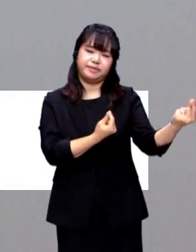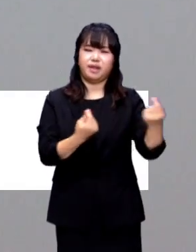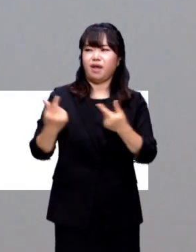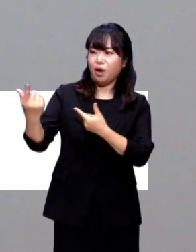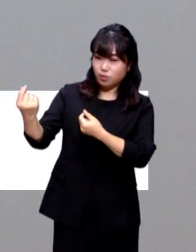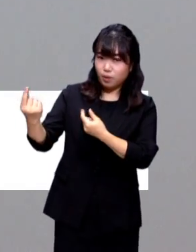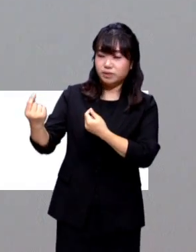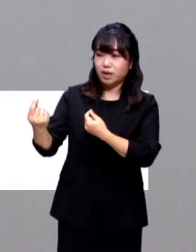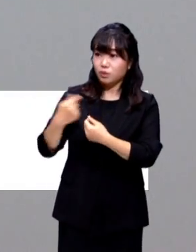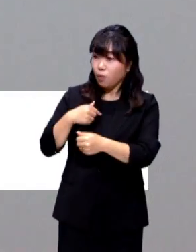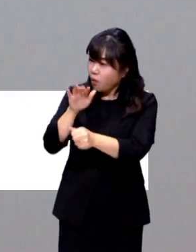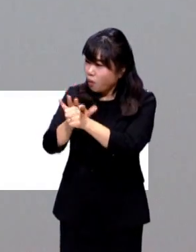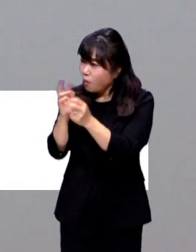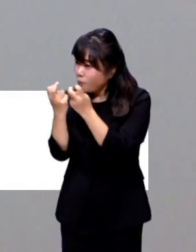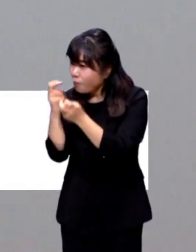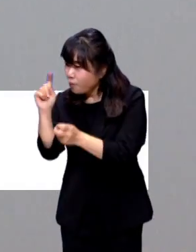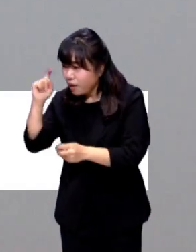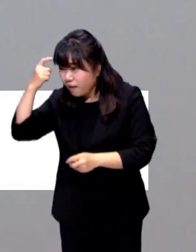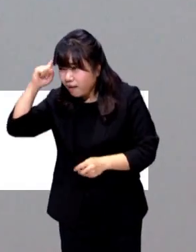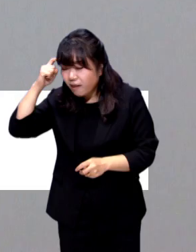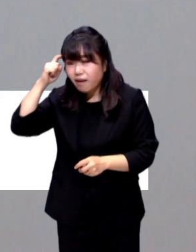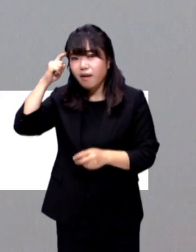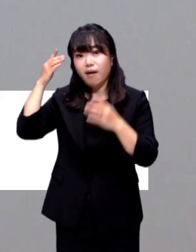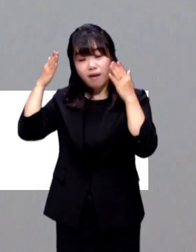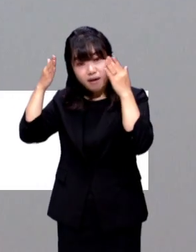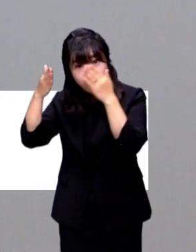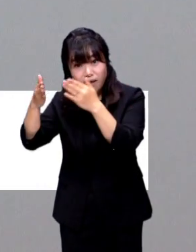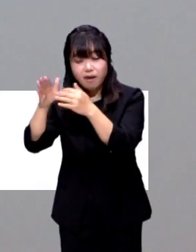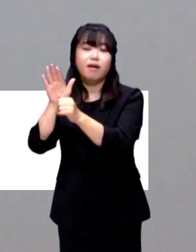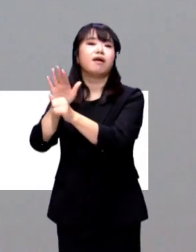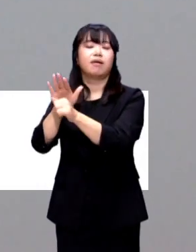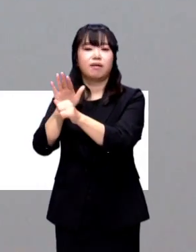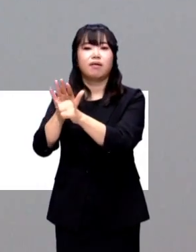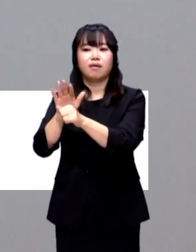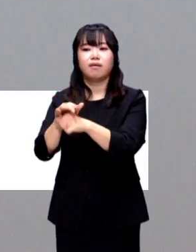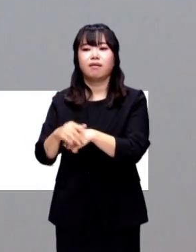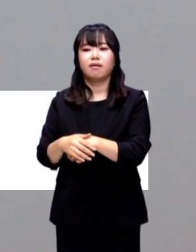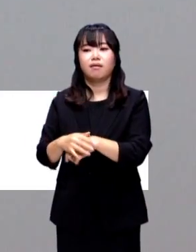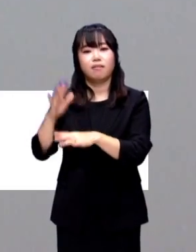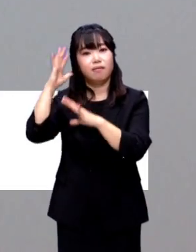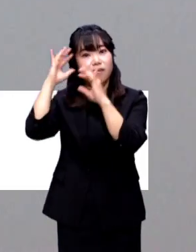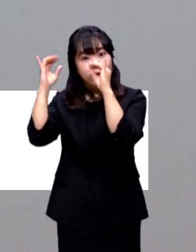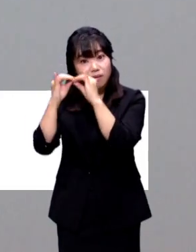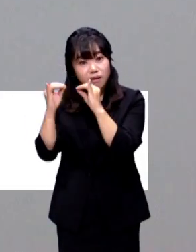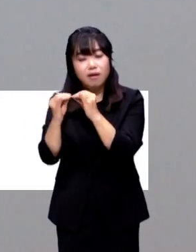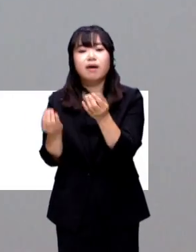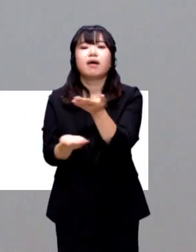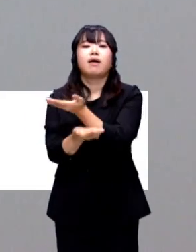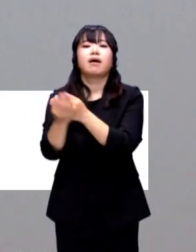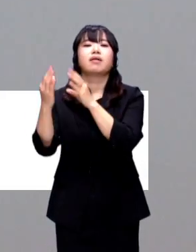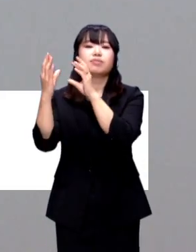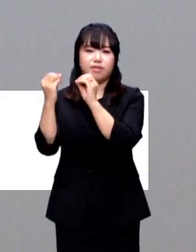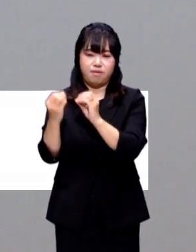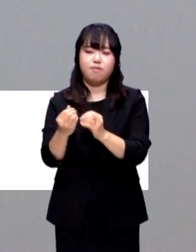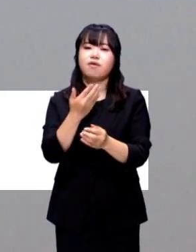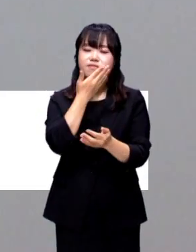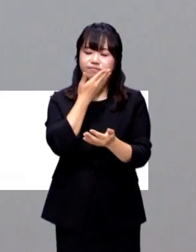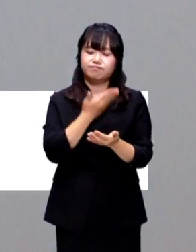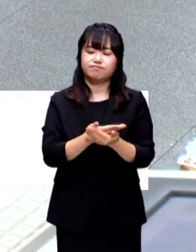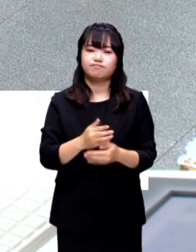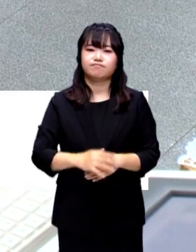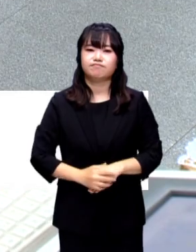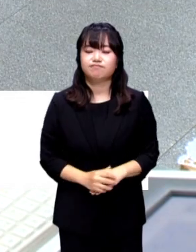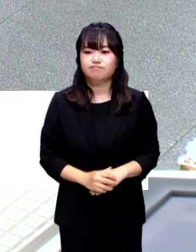다른 사람들을 도울 수 있는 방법이 무엇이 있을까? 같이 얘기를 공감하실 수 있는 분들과 대화를 나누시는 게 도움이 될 수